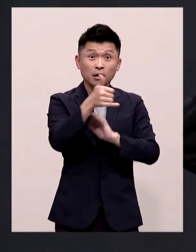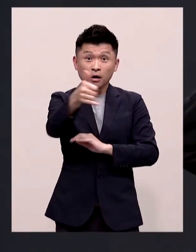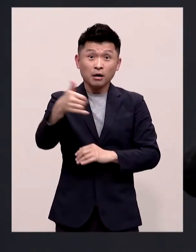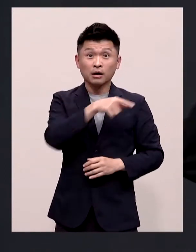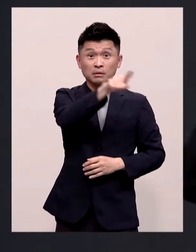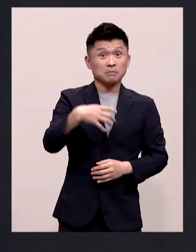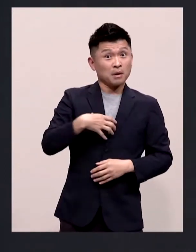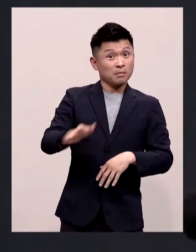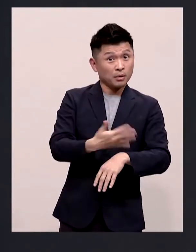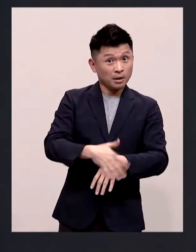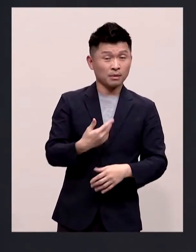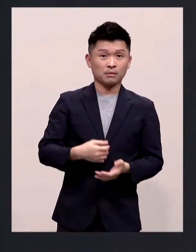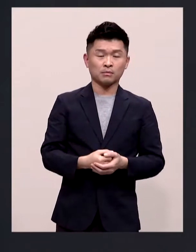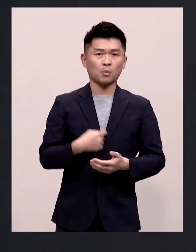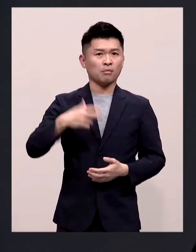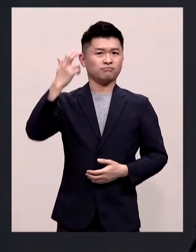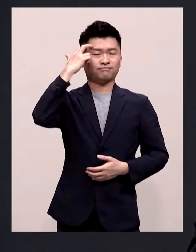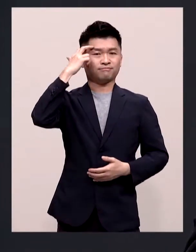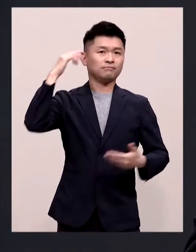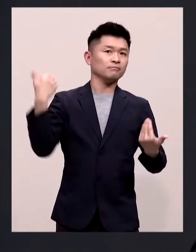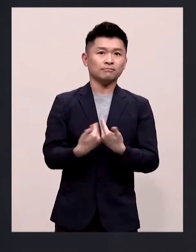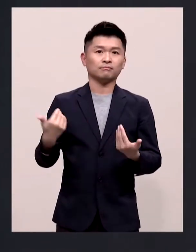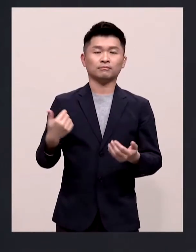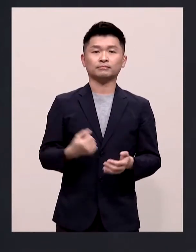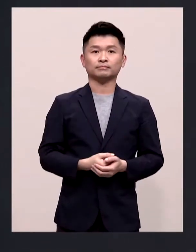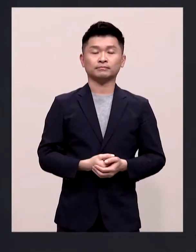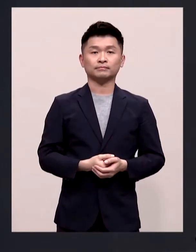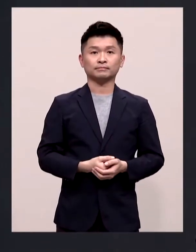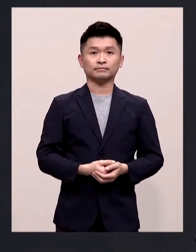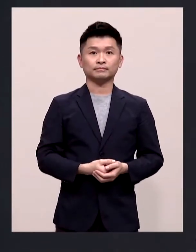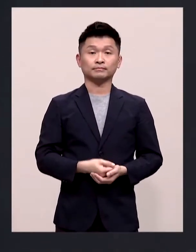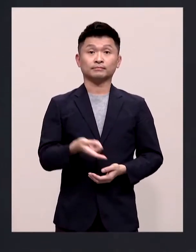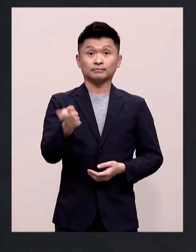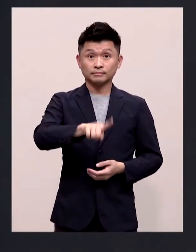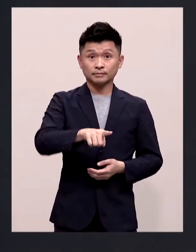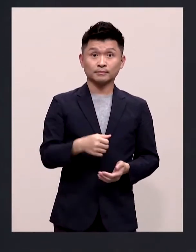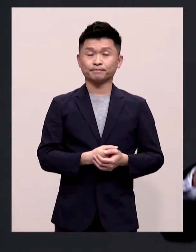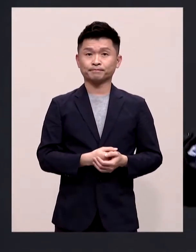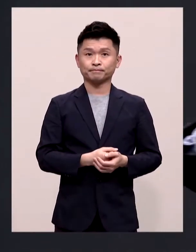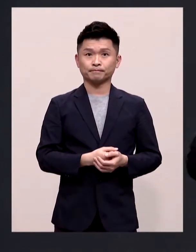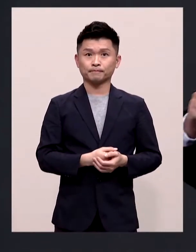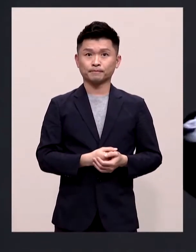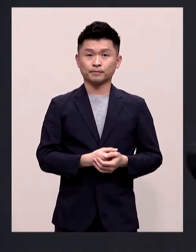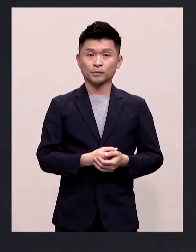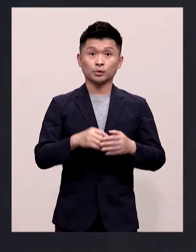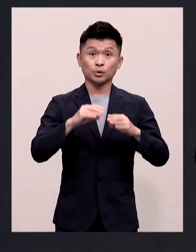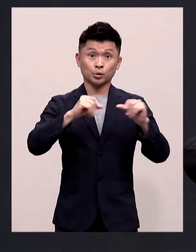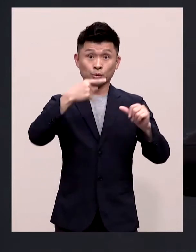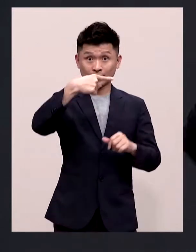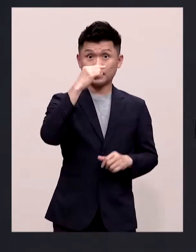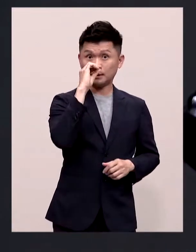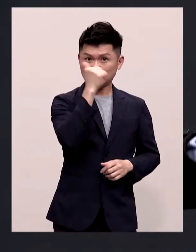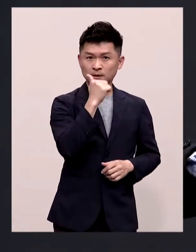台人絕對監管反對到對第三 我要說這個路易特這個路易特副董營師來討